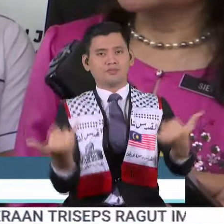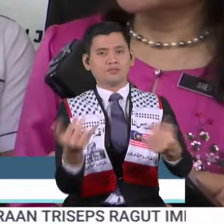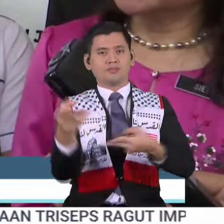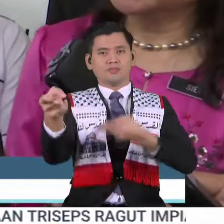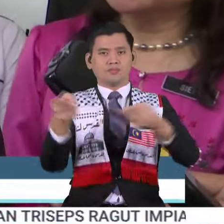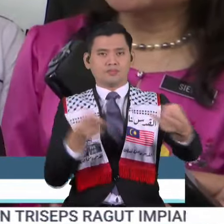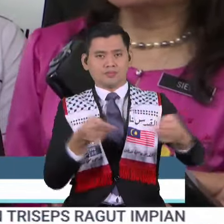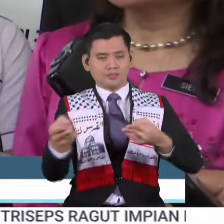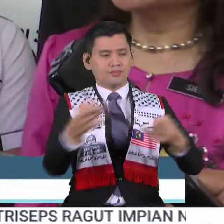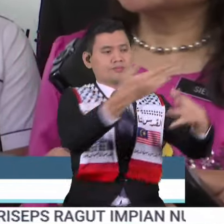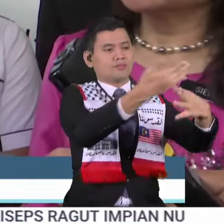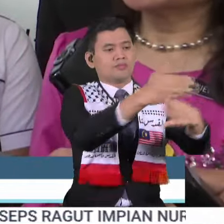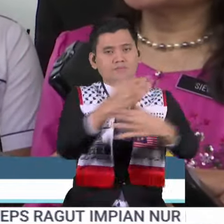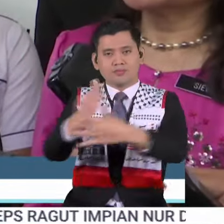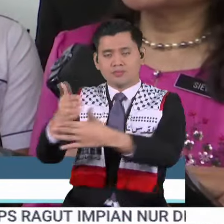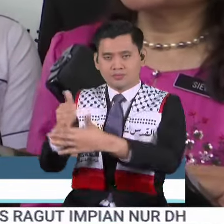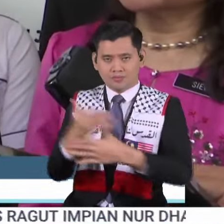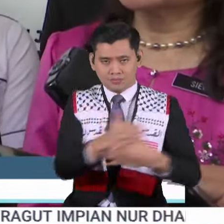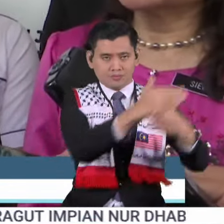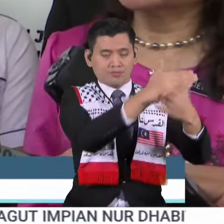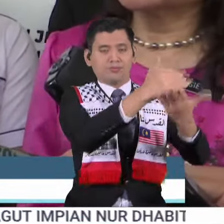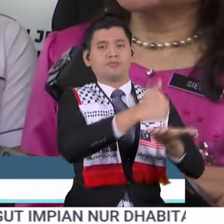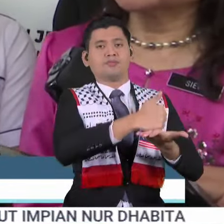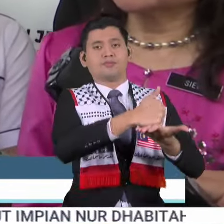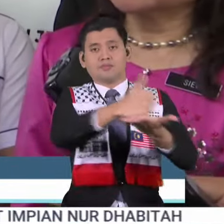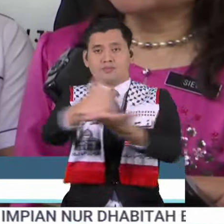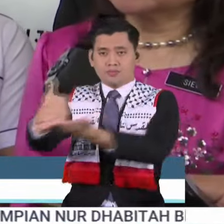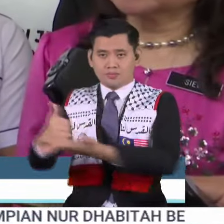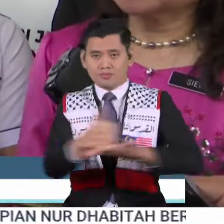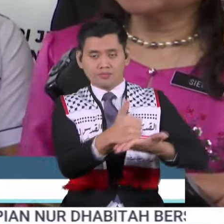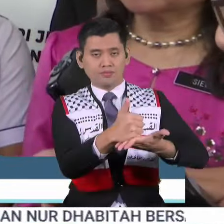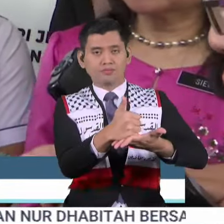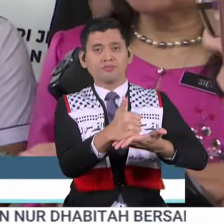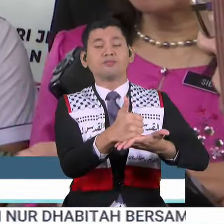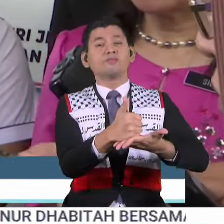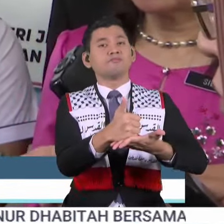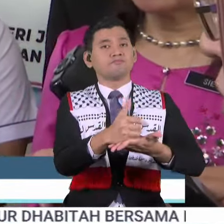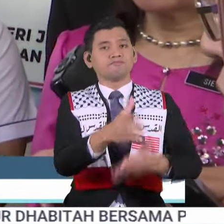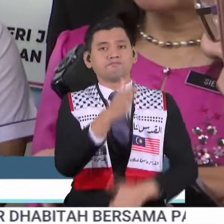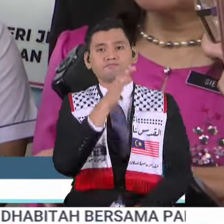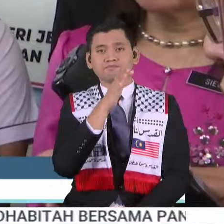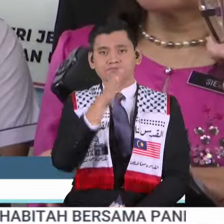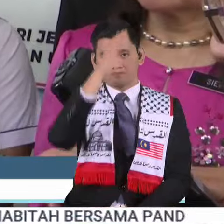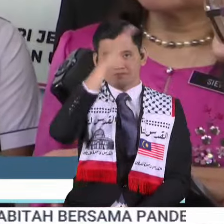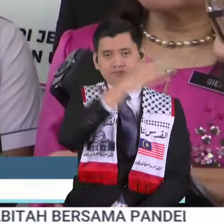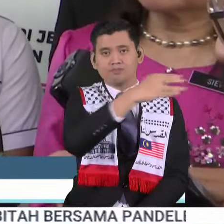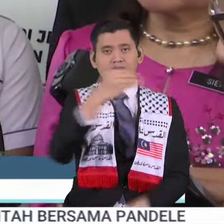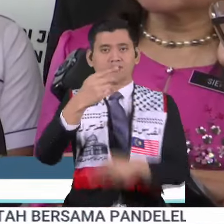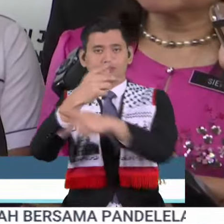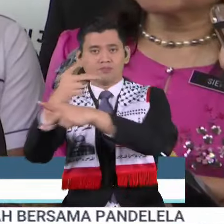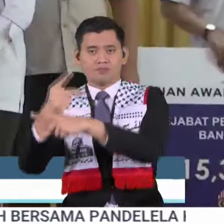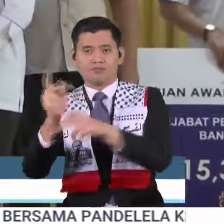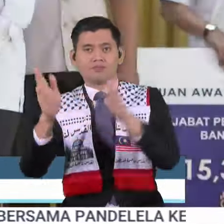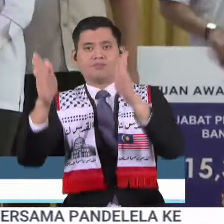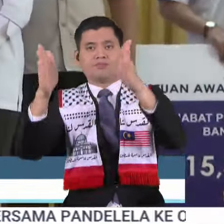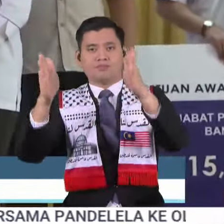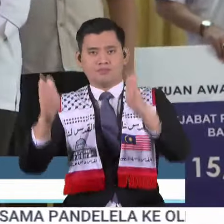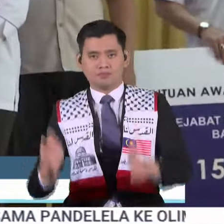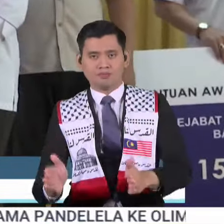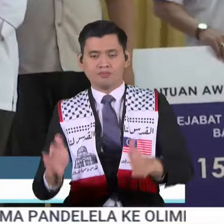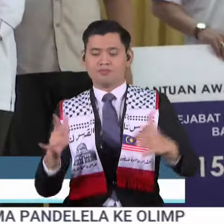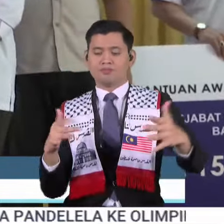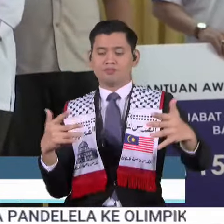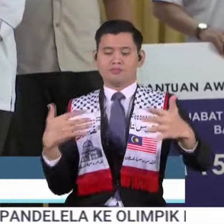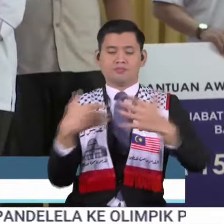menyalurkan kesemua bantuan ini kepada Ibu Bapa ataupun menjaga